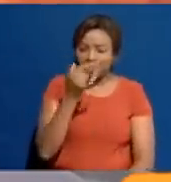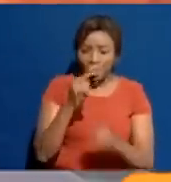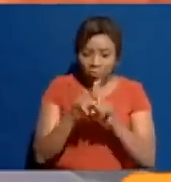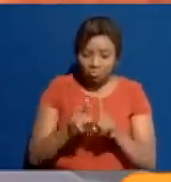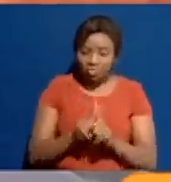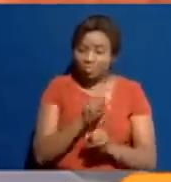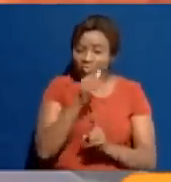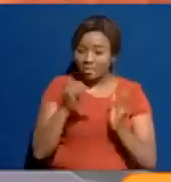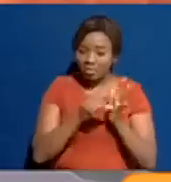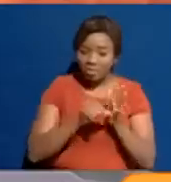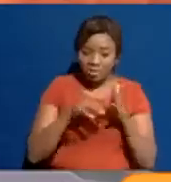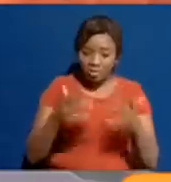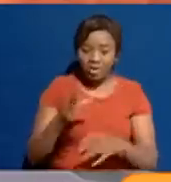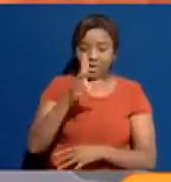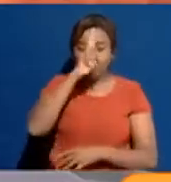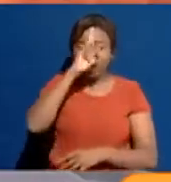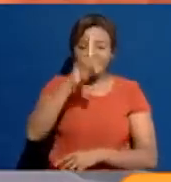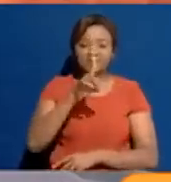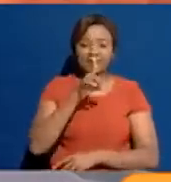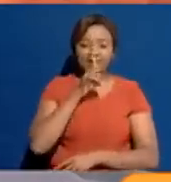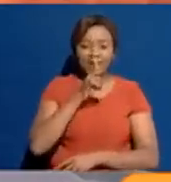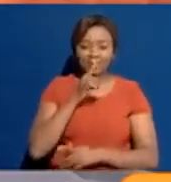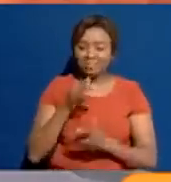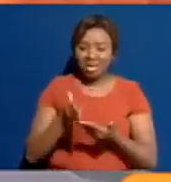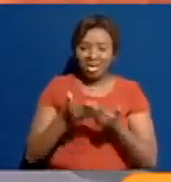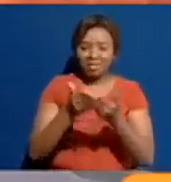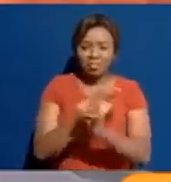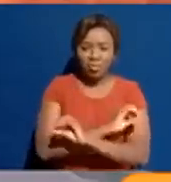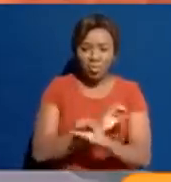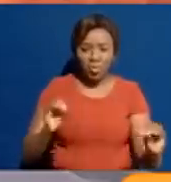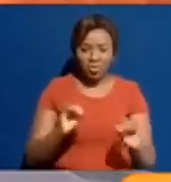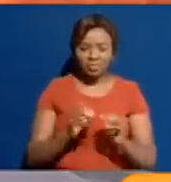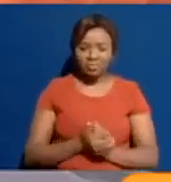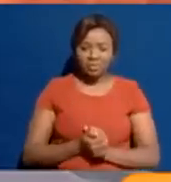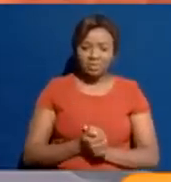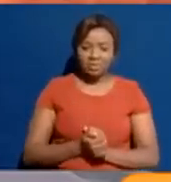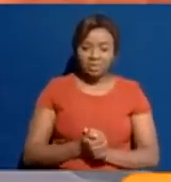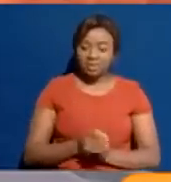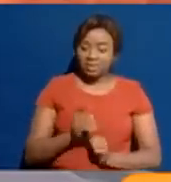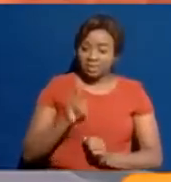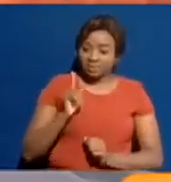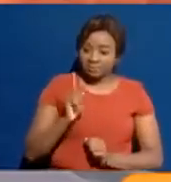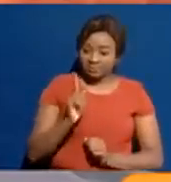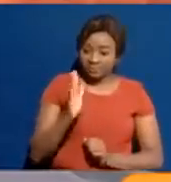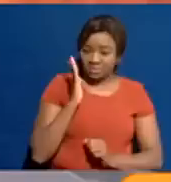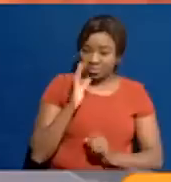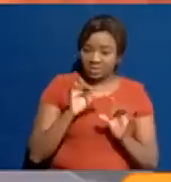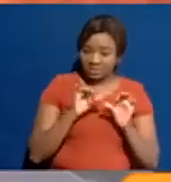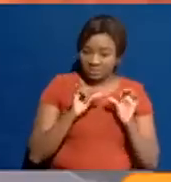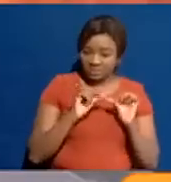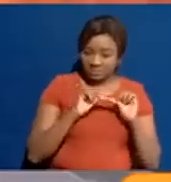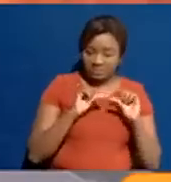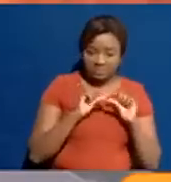matukio hayo uvamizi ulipokuwa ukiendelea. Na kama anavyotueleza mwanahabari wetu Brenda Wanga, maafisa hao wa usalama waliwasili zaidi ya